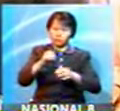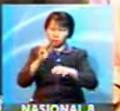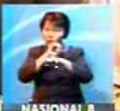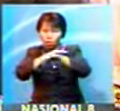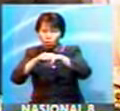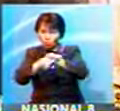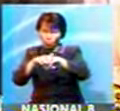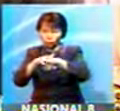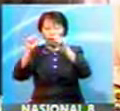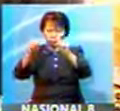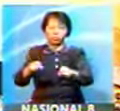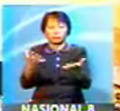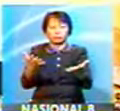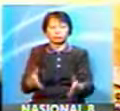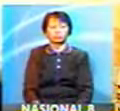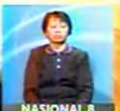macam ni pun boleh juga.